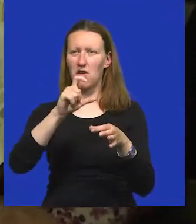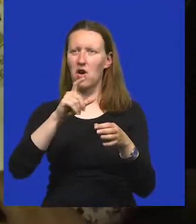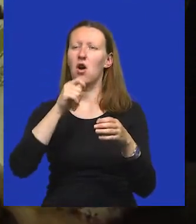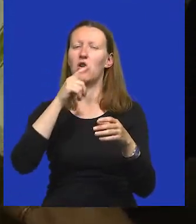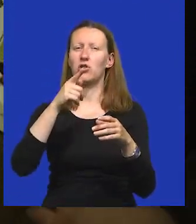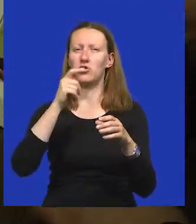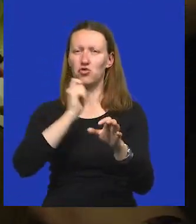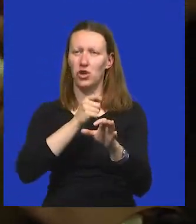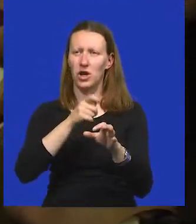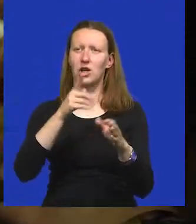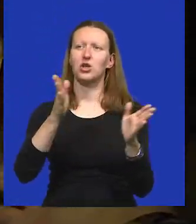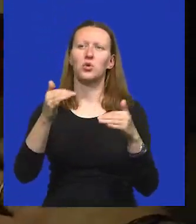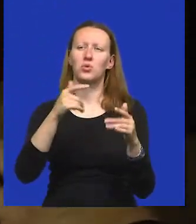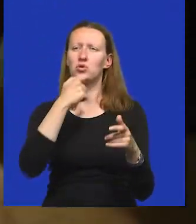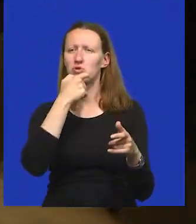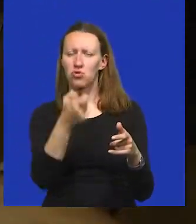scatole di